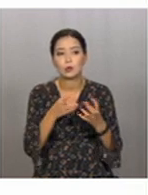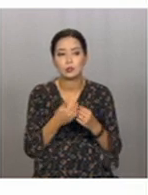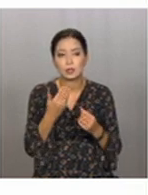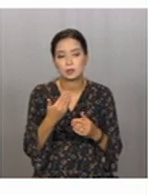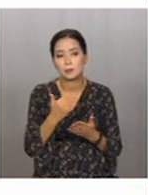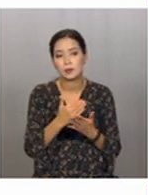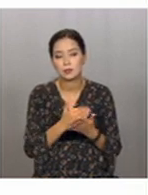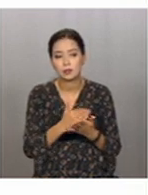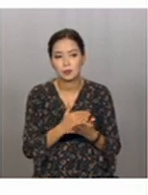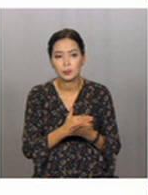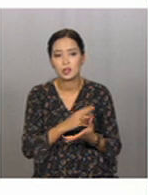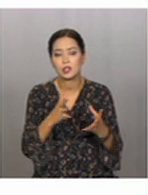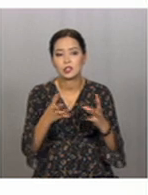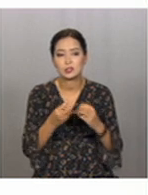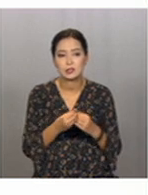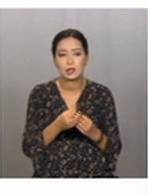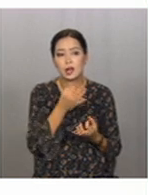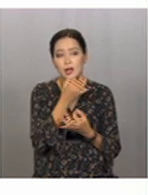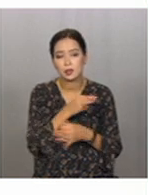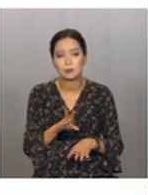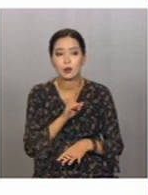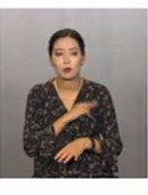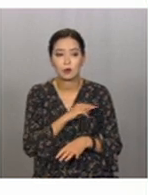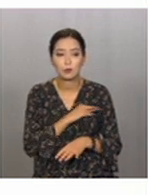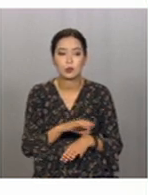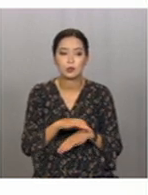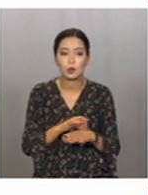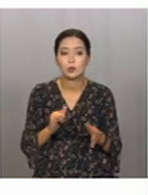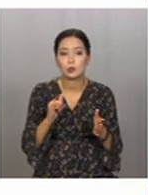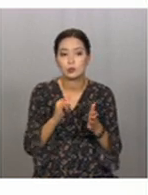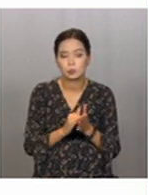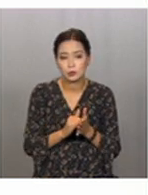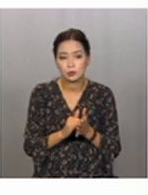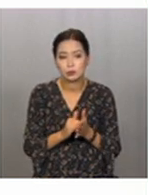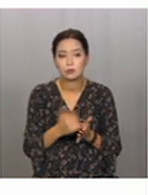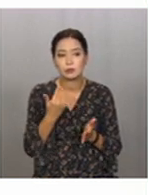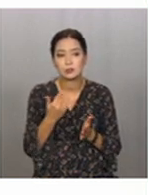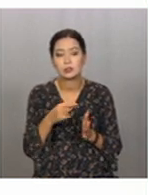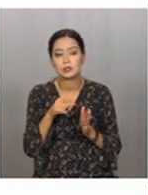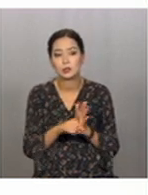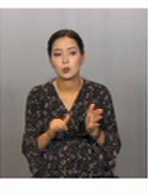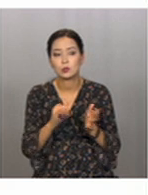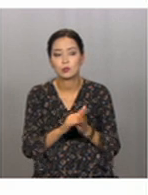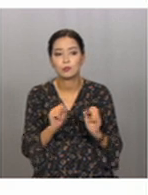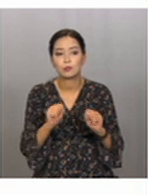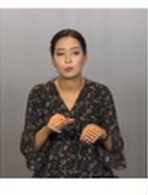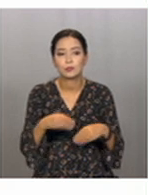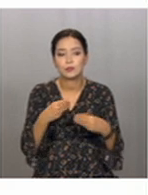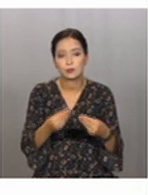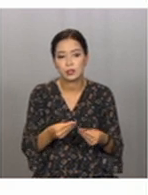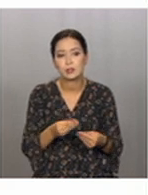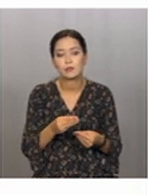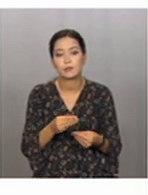бағдарлама. Нәтижесінде кез келген операциялық жүйені орнатуға және іске қосуға мүмкіндік